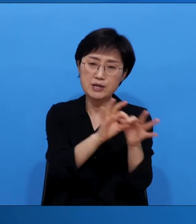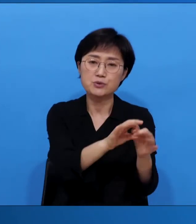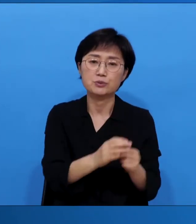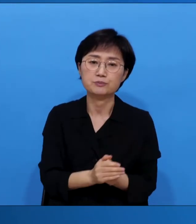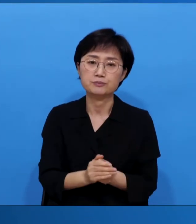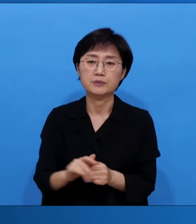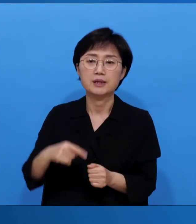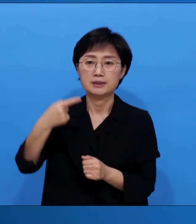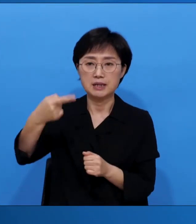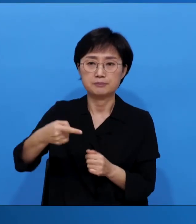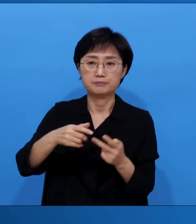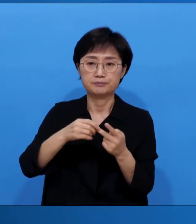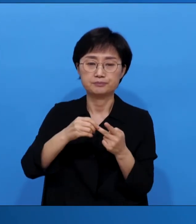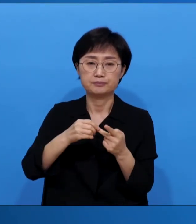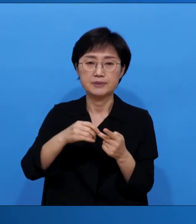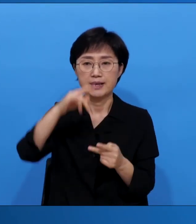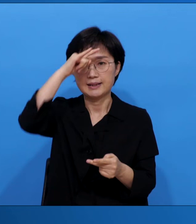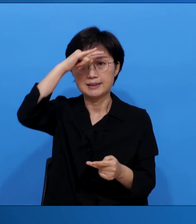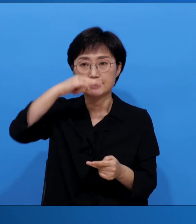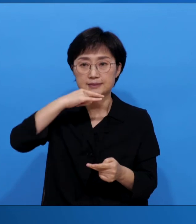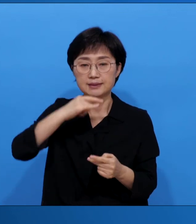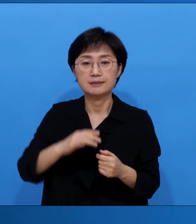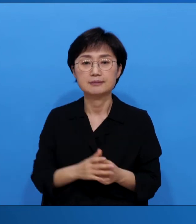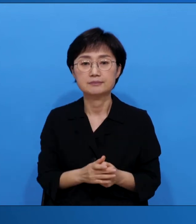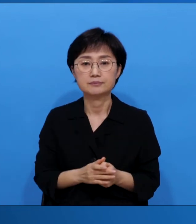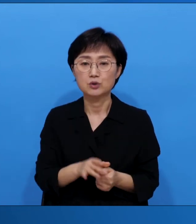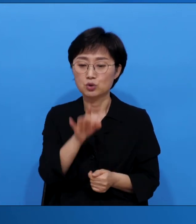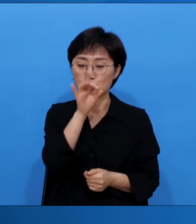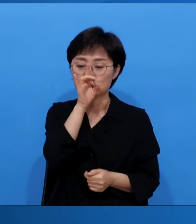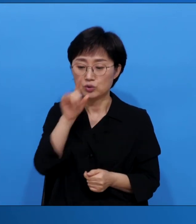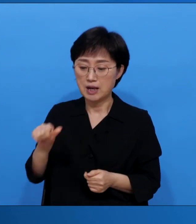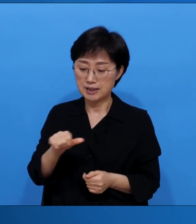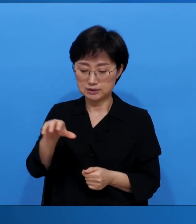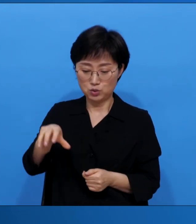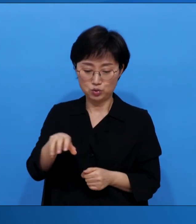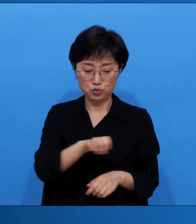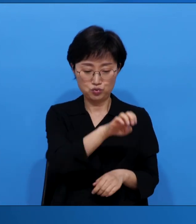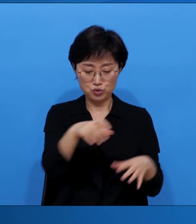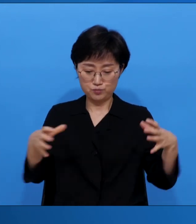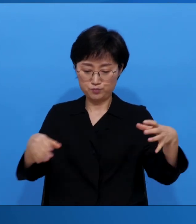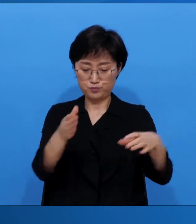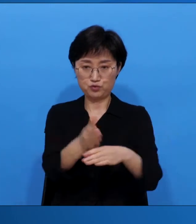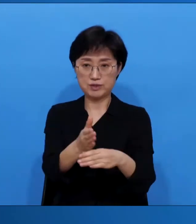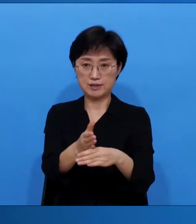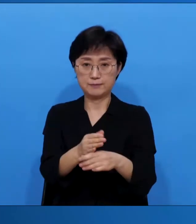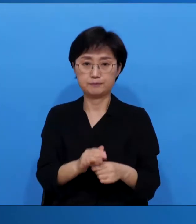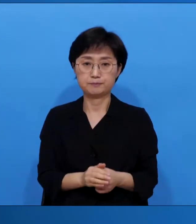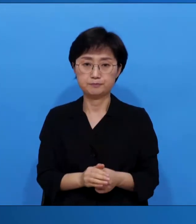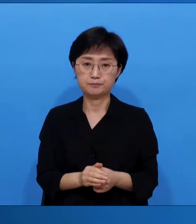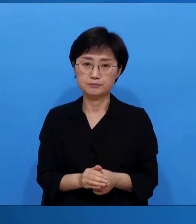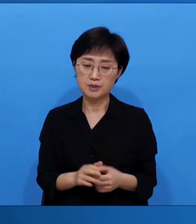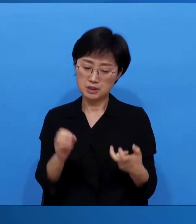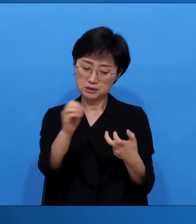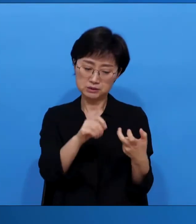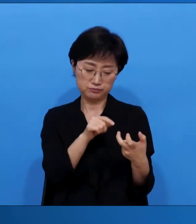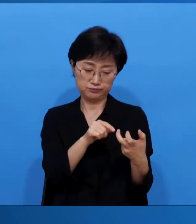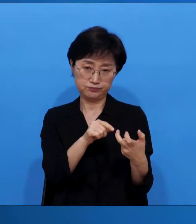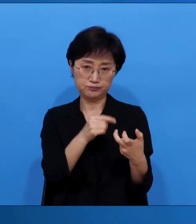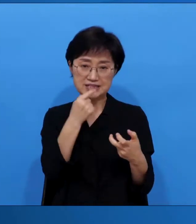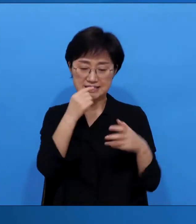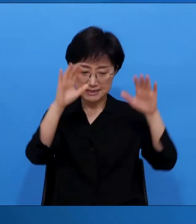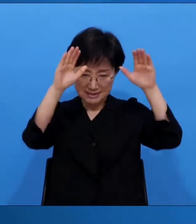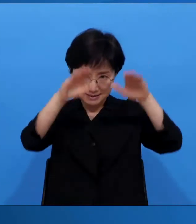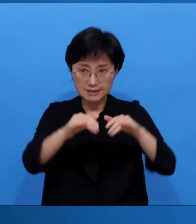다음은 카자흐스탄입니다. 카자흐스탄은 중앙아시아와 동유럽 사이에 위치하고 있습니다. 국민의 약 70%가